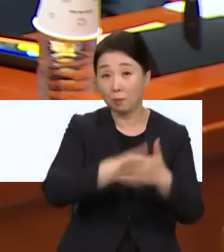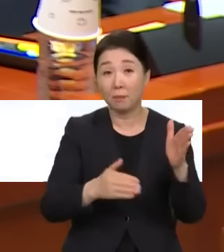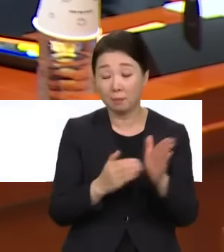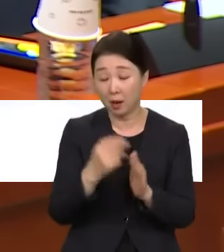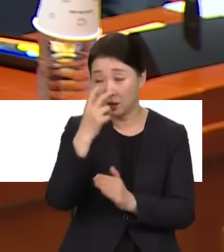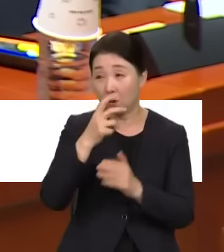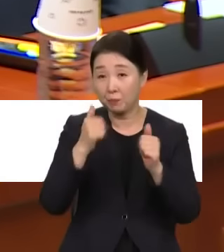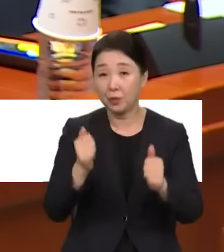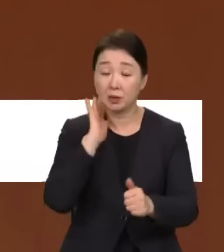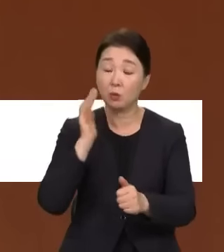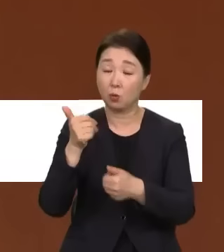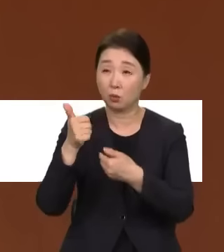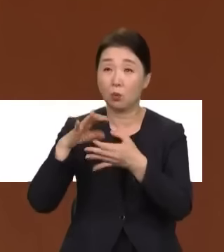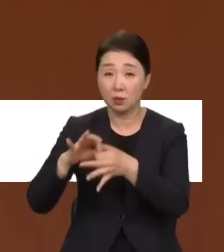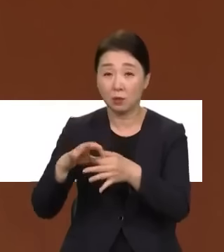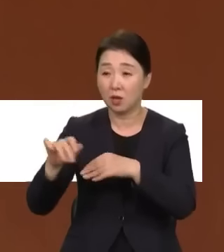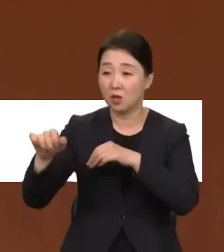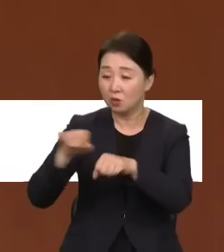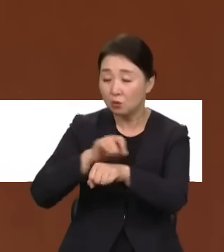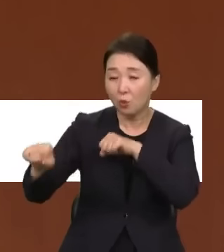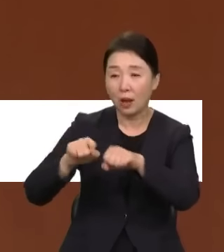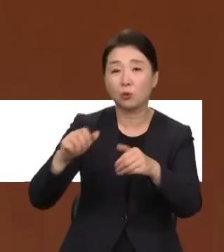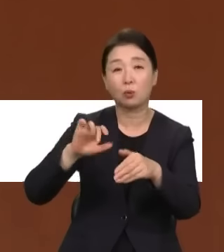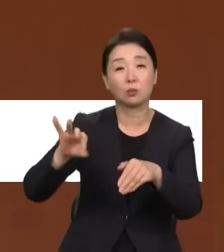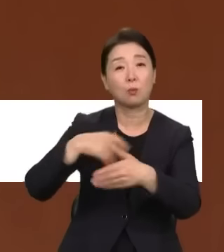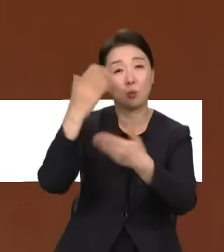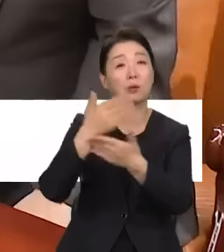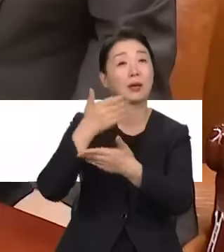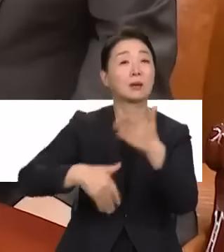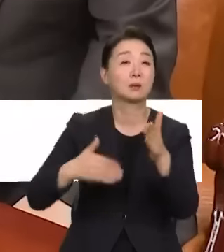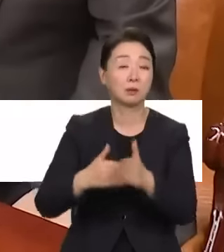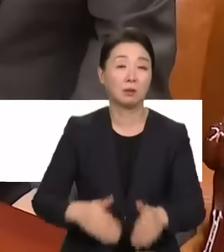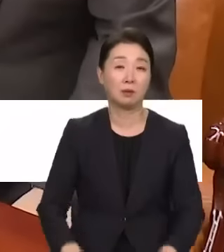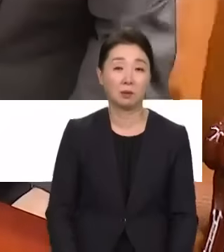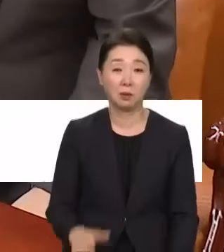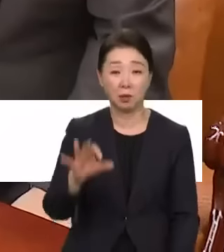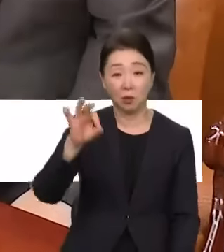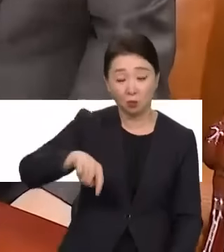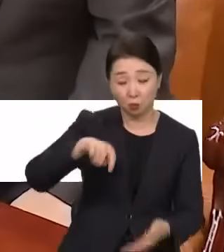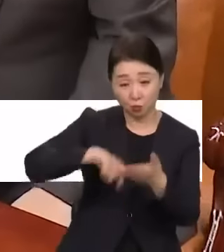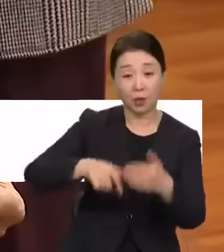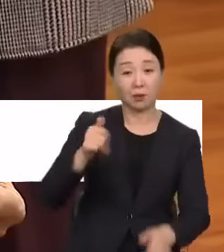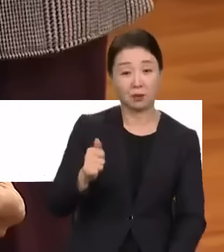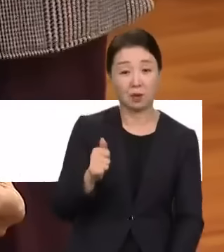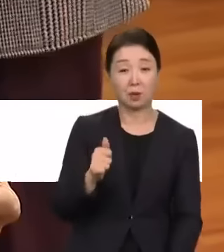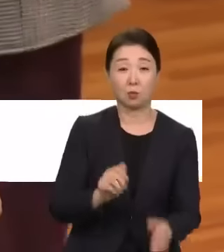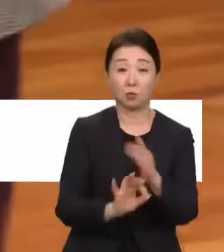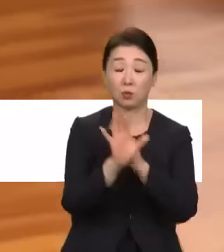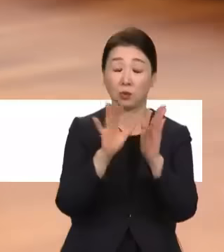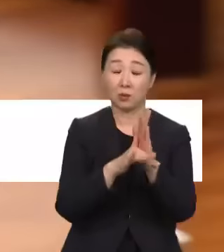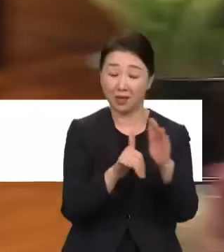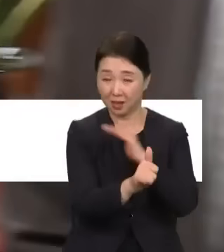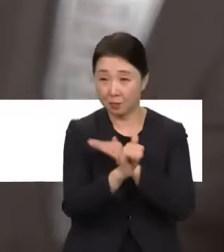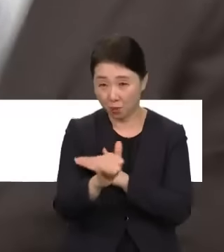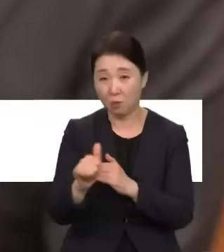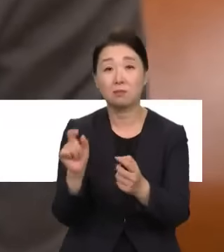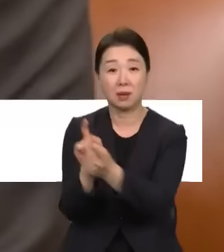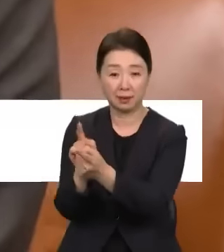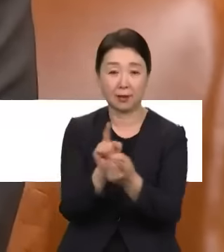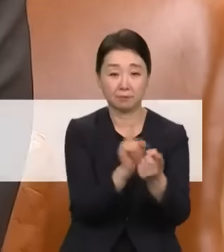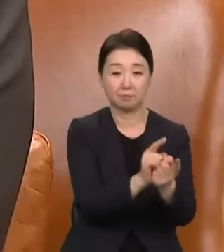검찰과 대통령실 관련 특수활동비가 전액 깎였습니다. 우원식 국회의장은 오늘 오전 여야 원내대표를 각각